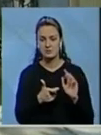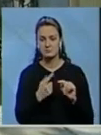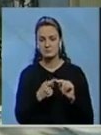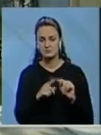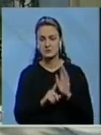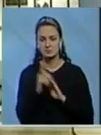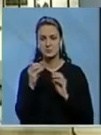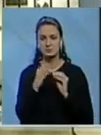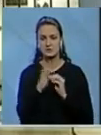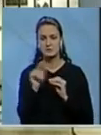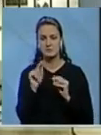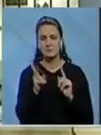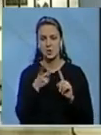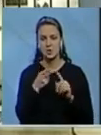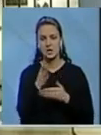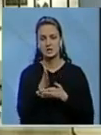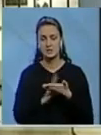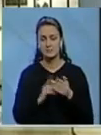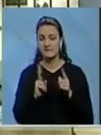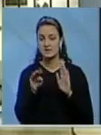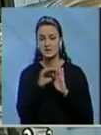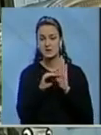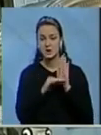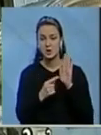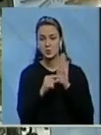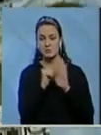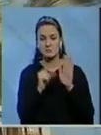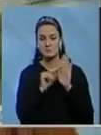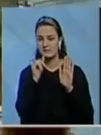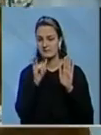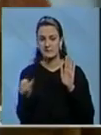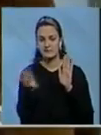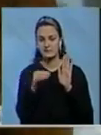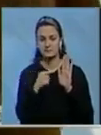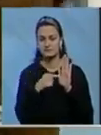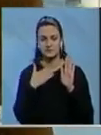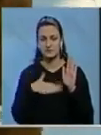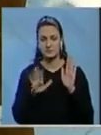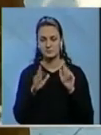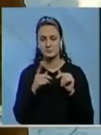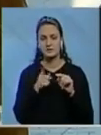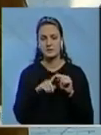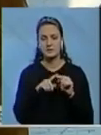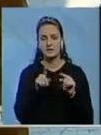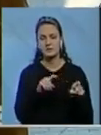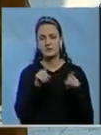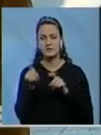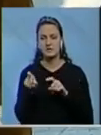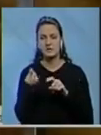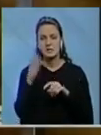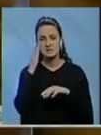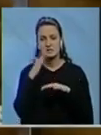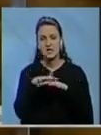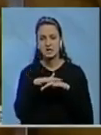დაიწყება მეორე ეტაპი. ვინც აღნიშნულ კრიტერიუმებს ვერ დააკმაყოფილებს, მათი მონაცემები გადავა საჯარო ბიუროს განკარგულებაში და საჯარო ბიურო